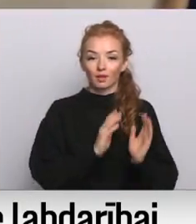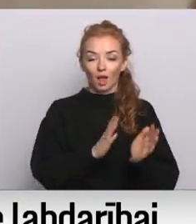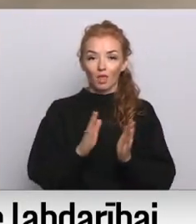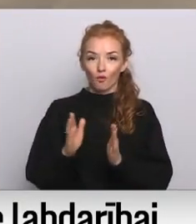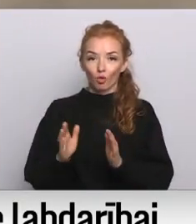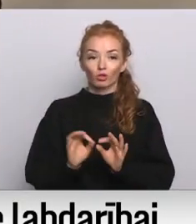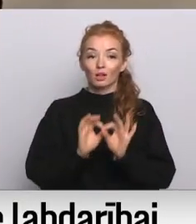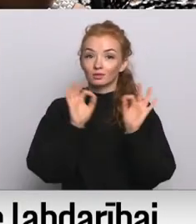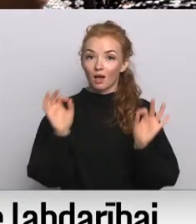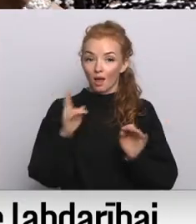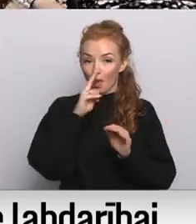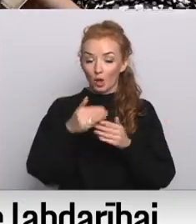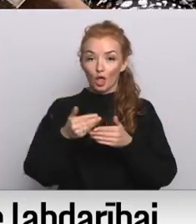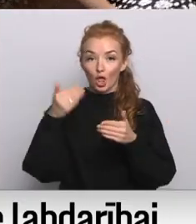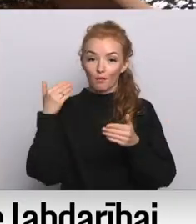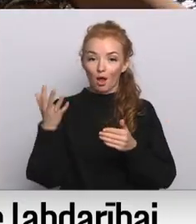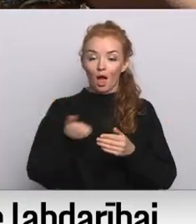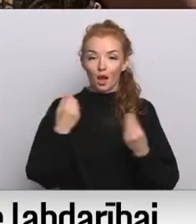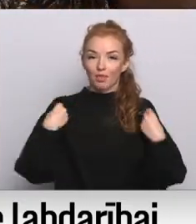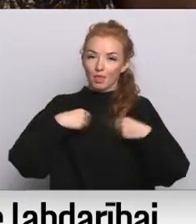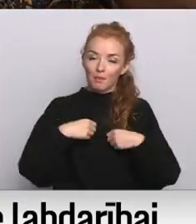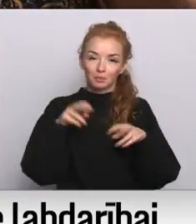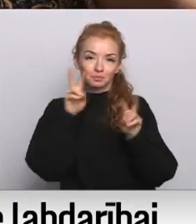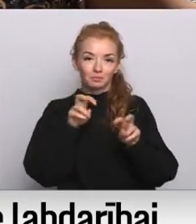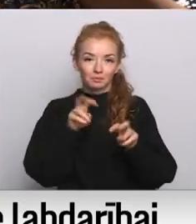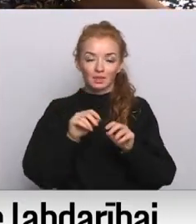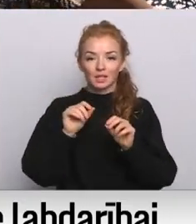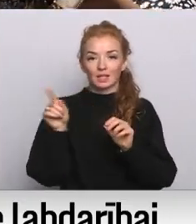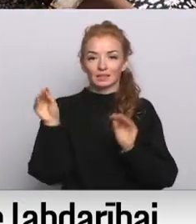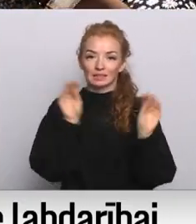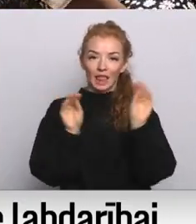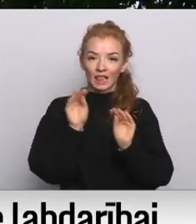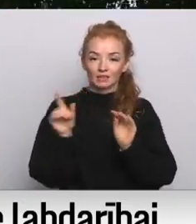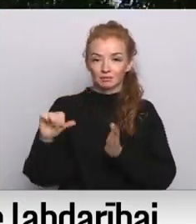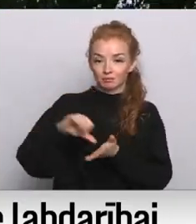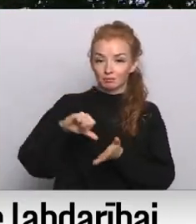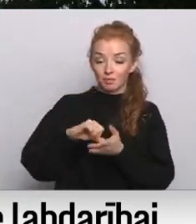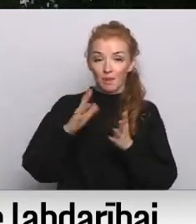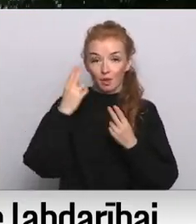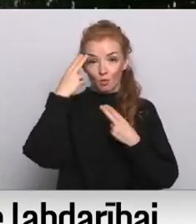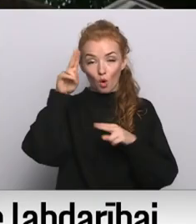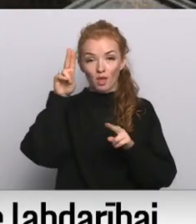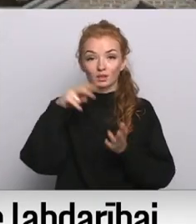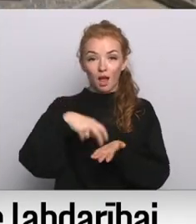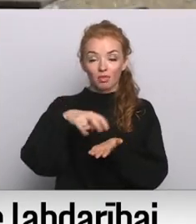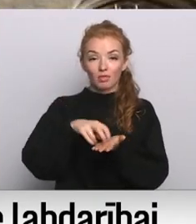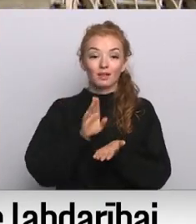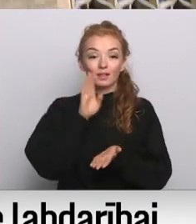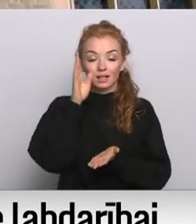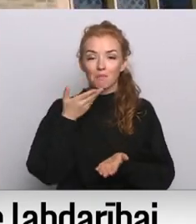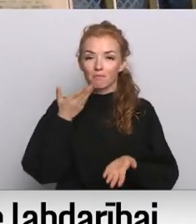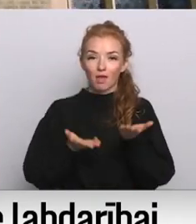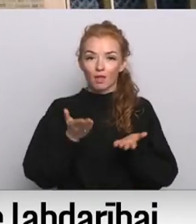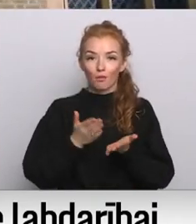Gatavošanās iesākās nedēļu iepriekš ar tērpu mērīšanu stilistu uzraudzībā, bet modes skates rītā mēģinājumi